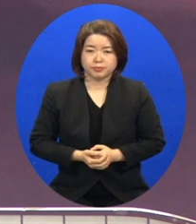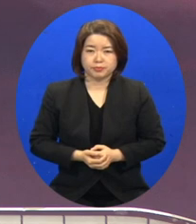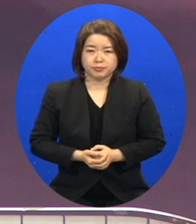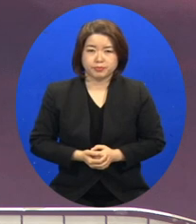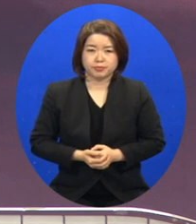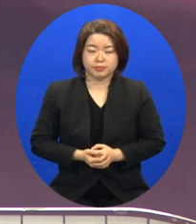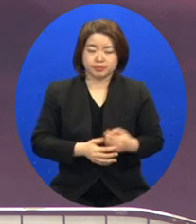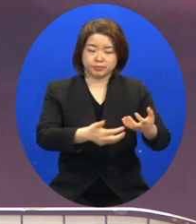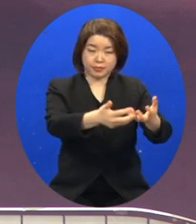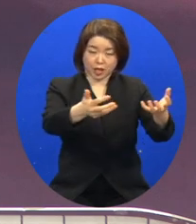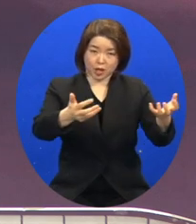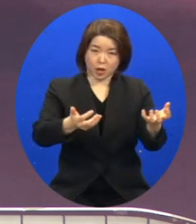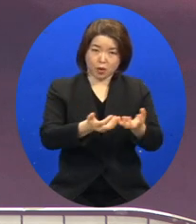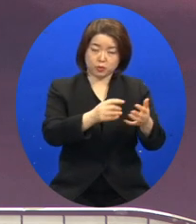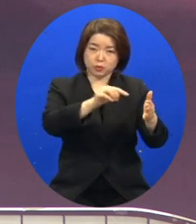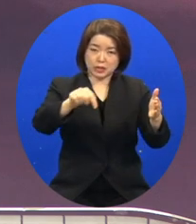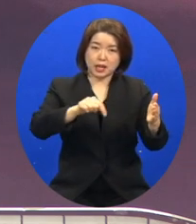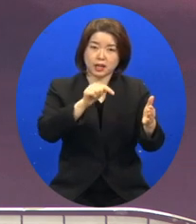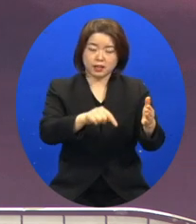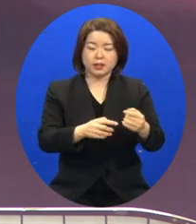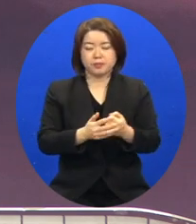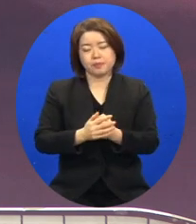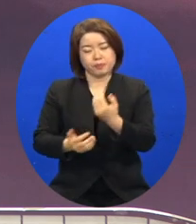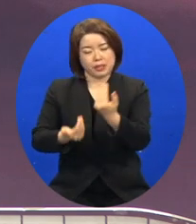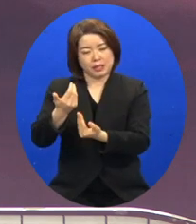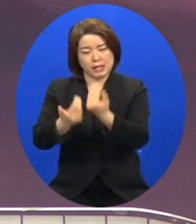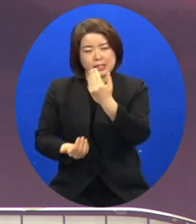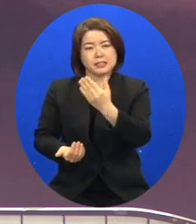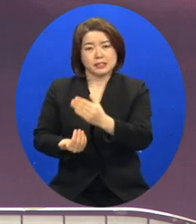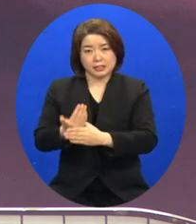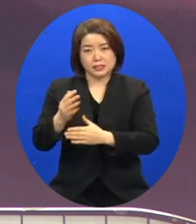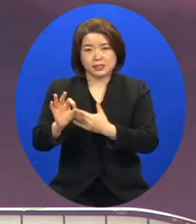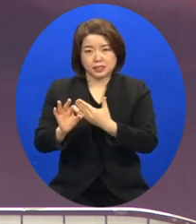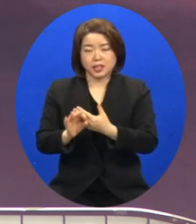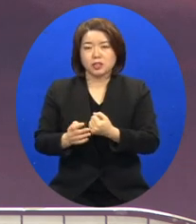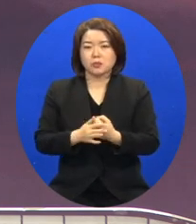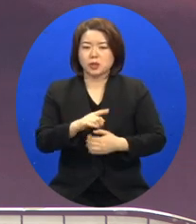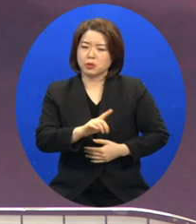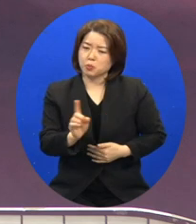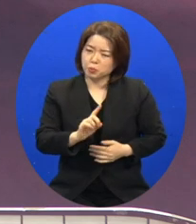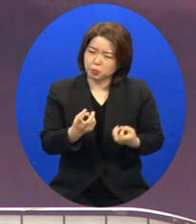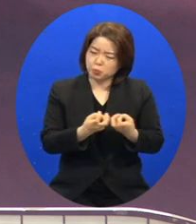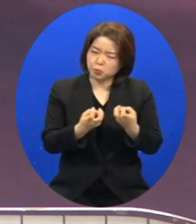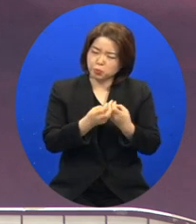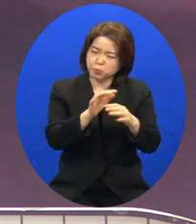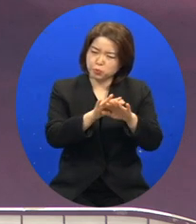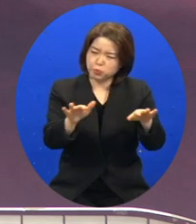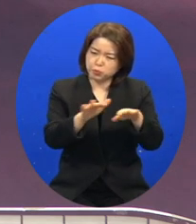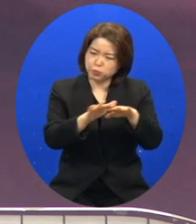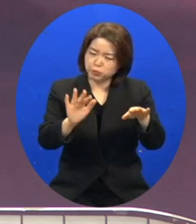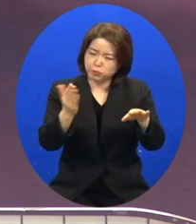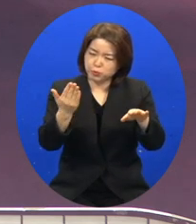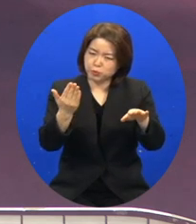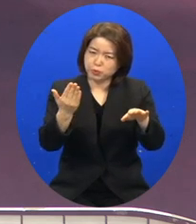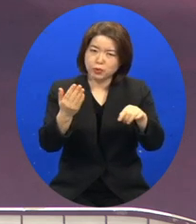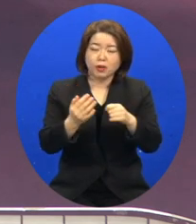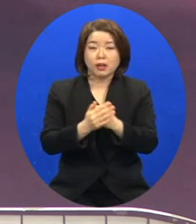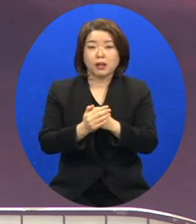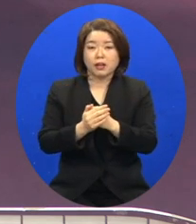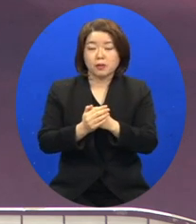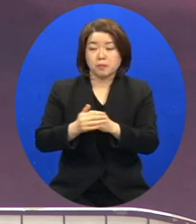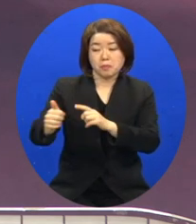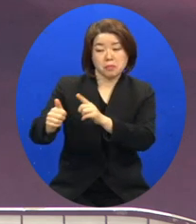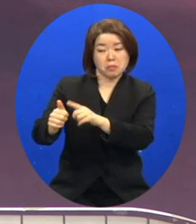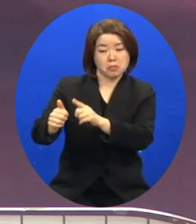공동체 안에 이런 갈등이 생기면 그 뭐 이거 어떻게 풀어야 되지요 상대방이